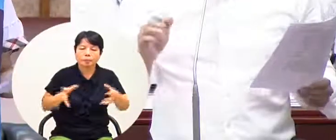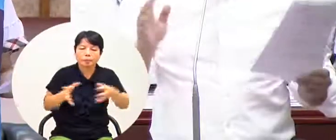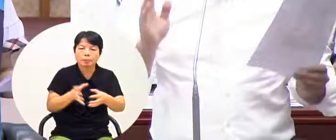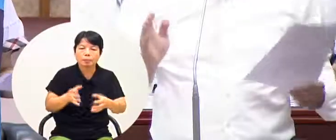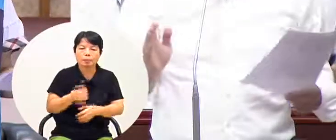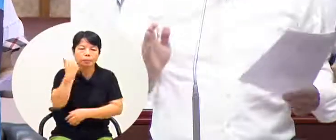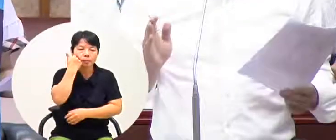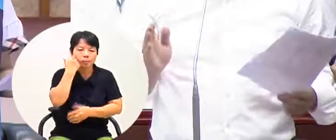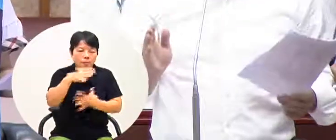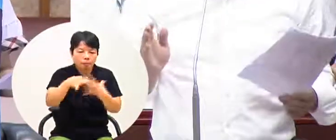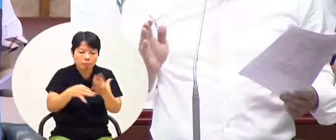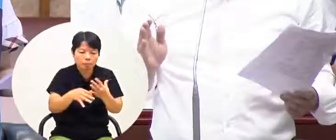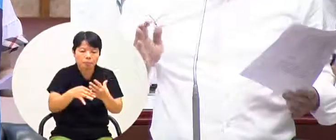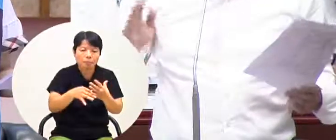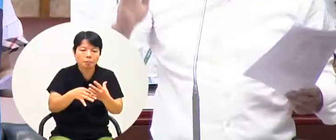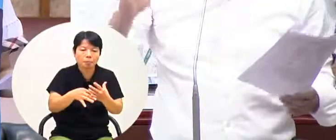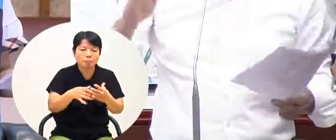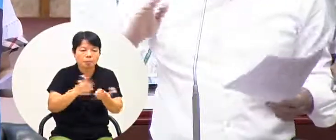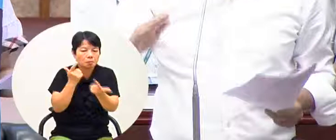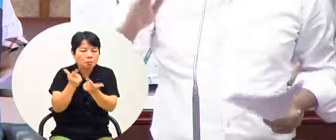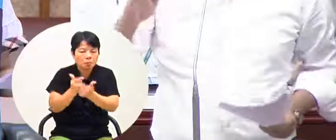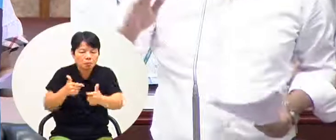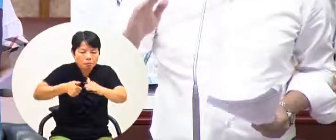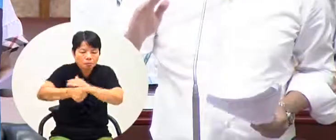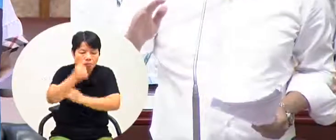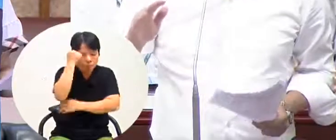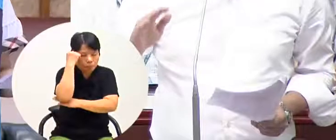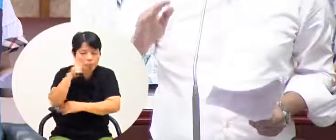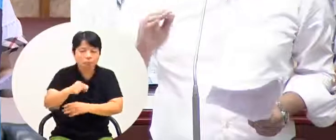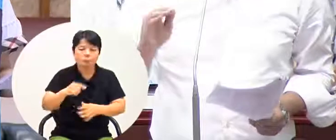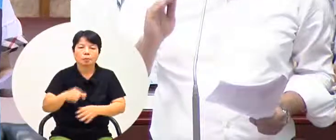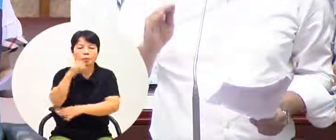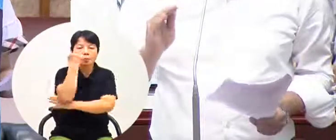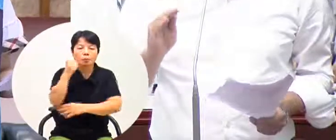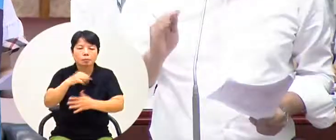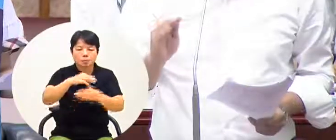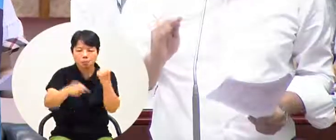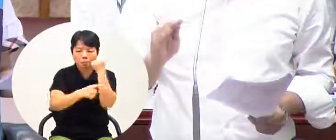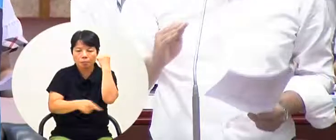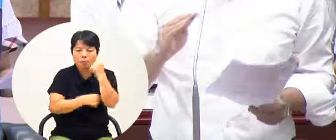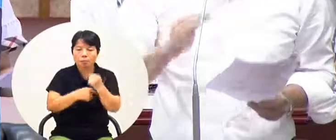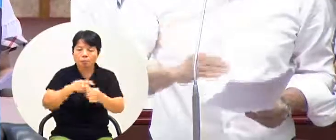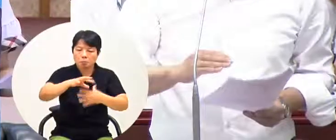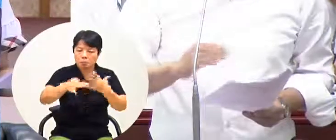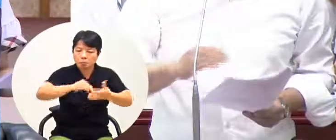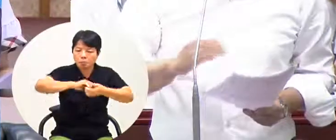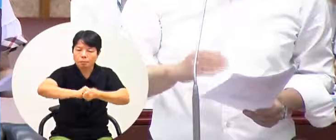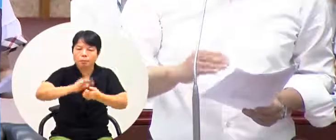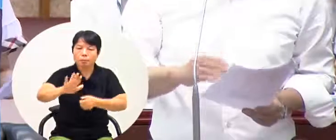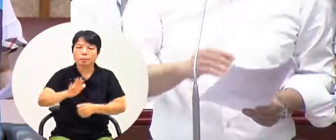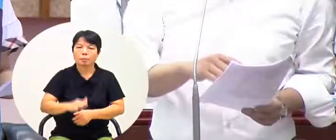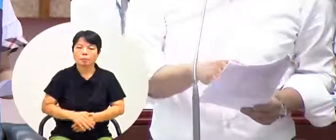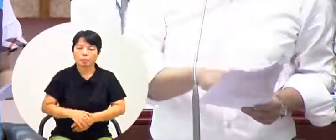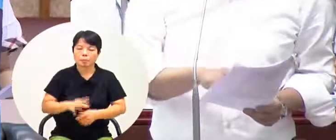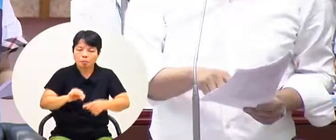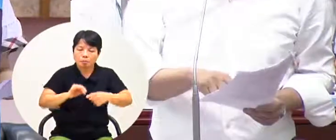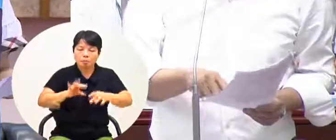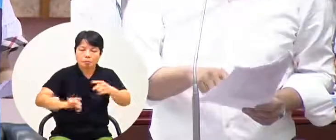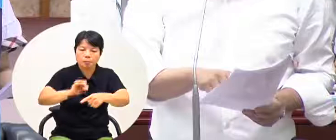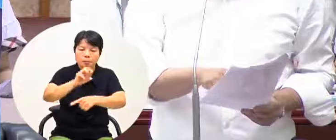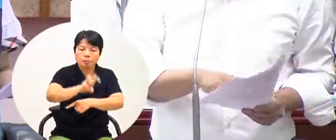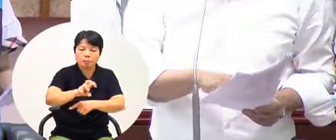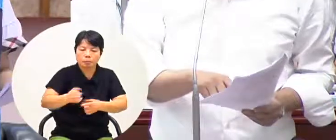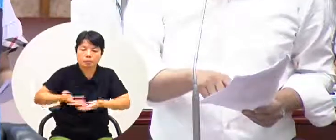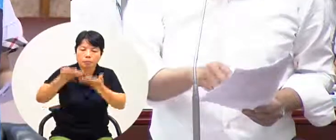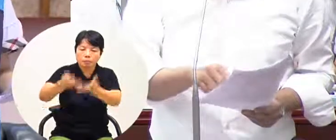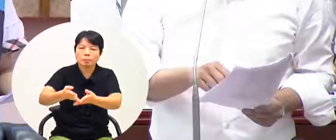情，因为住宅法有规定，就是你盖的社会住宅量至少要有30%是提供给住宅法所谓规范那些